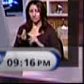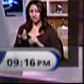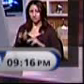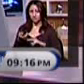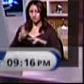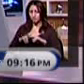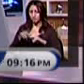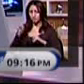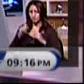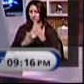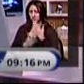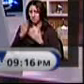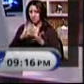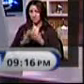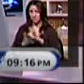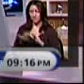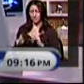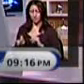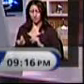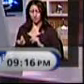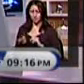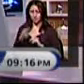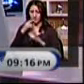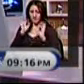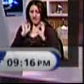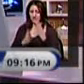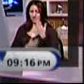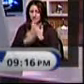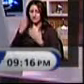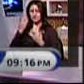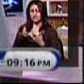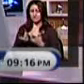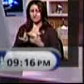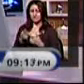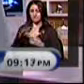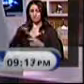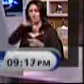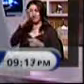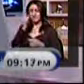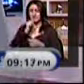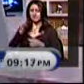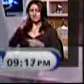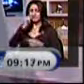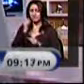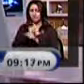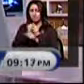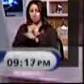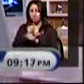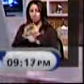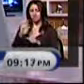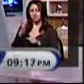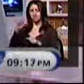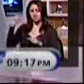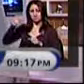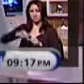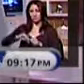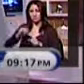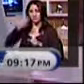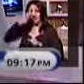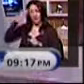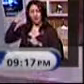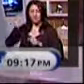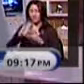عسكري نظاما فاشيا دينيا، يعني انت عارف يعني ما للاسف الشديد